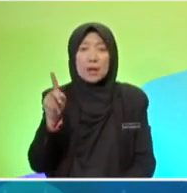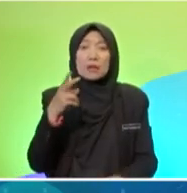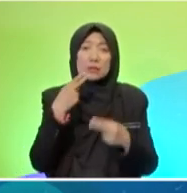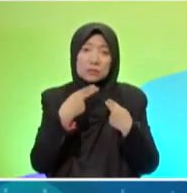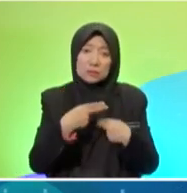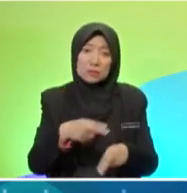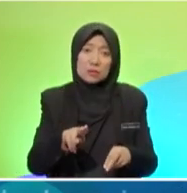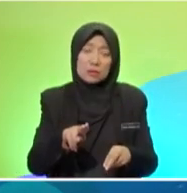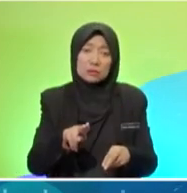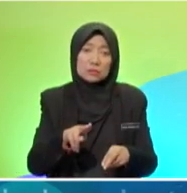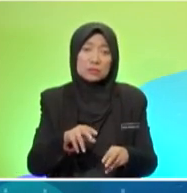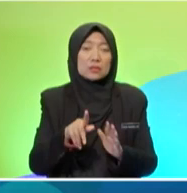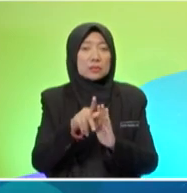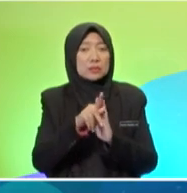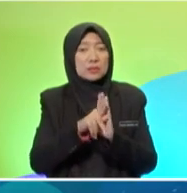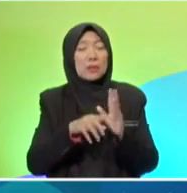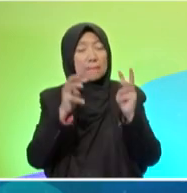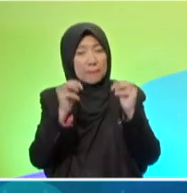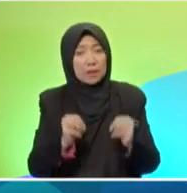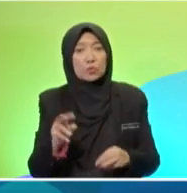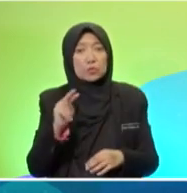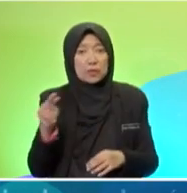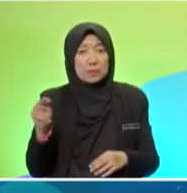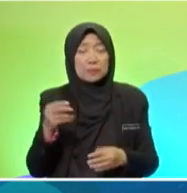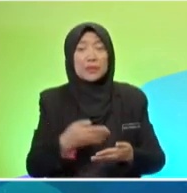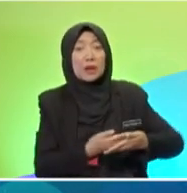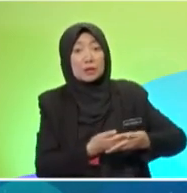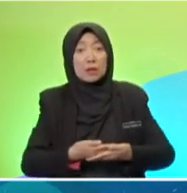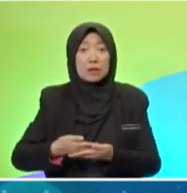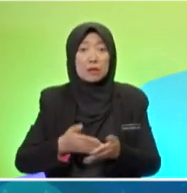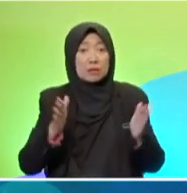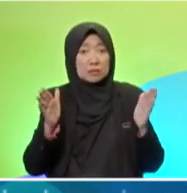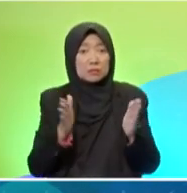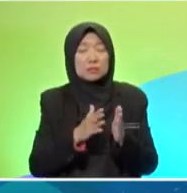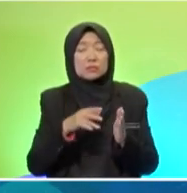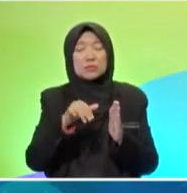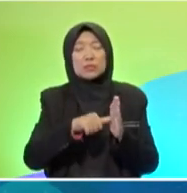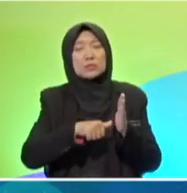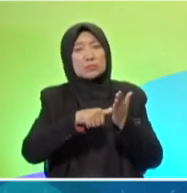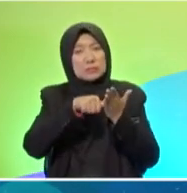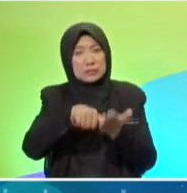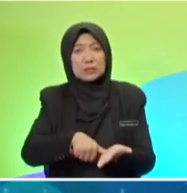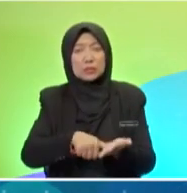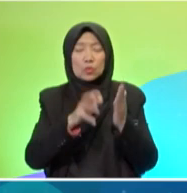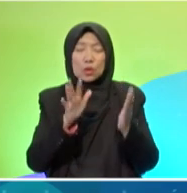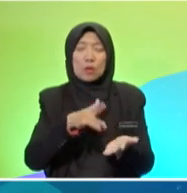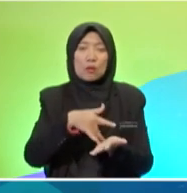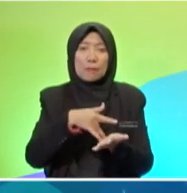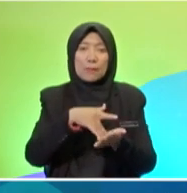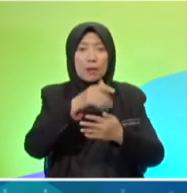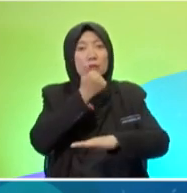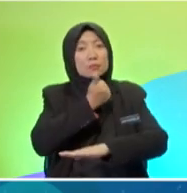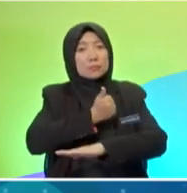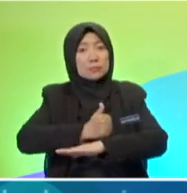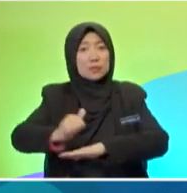peri kemanusiaan anak-anak kecil ditindas orang lemah dibiarkan